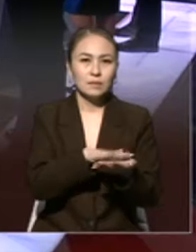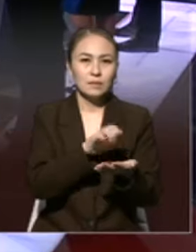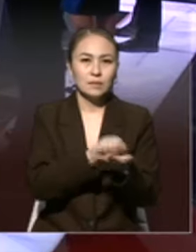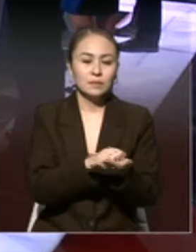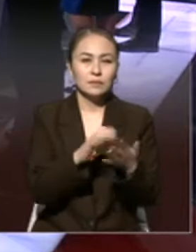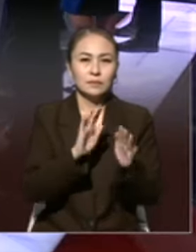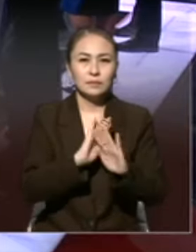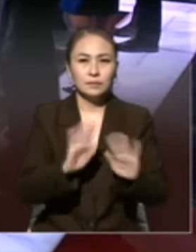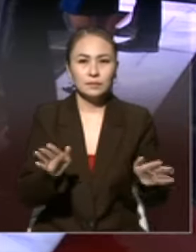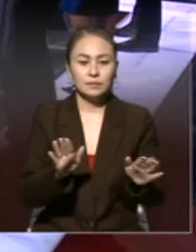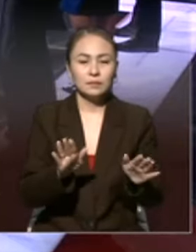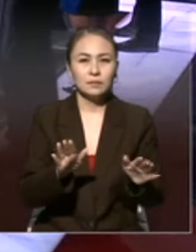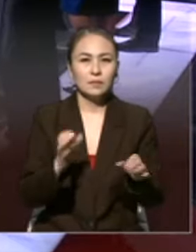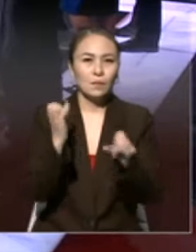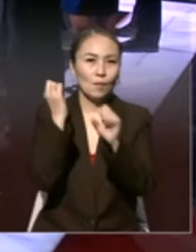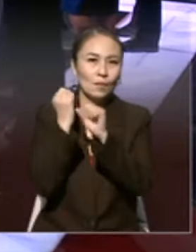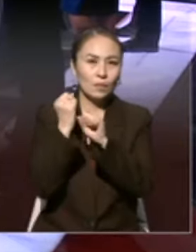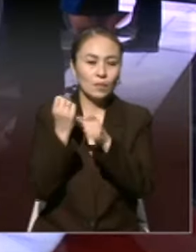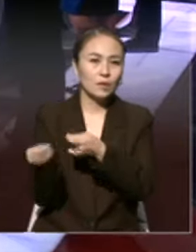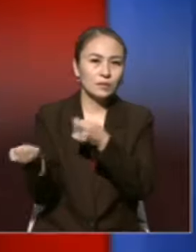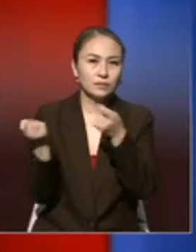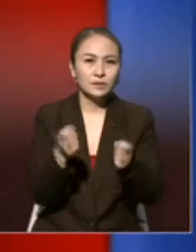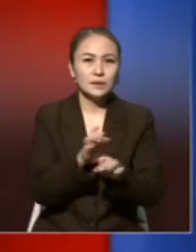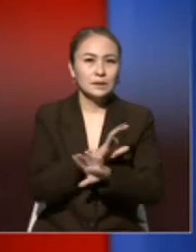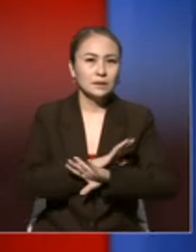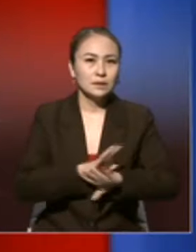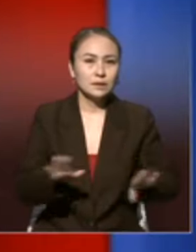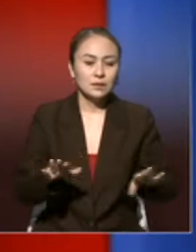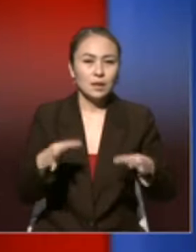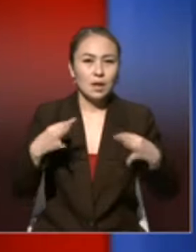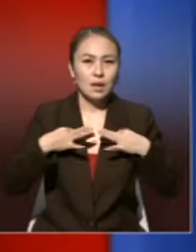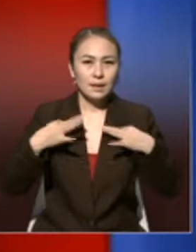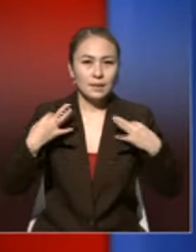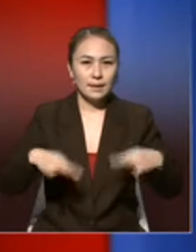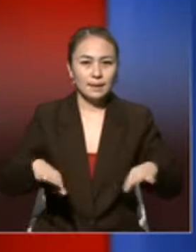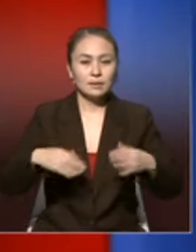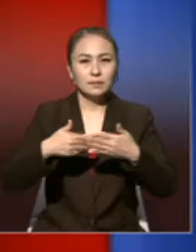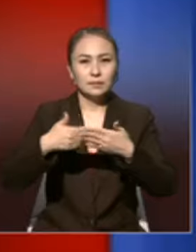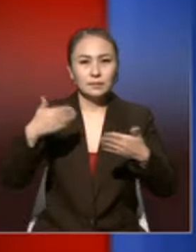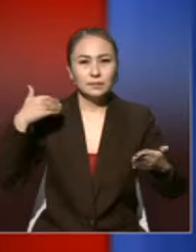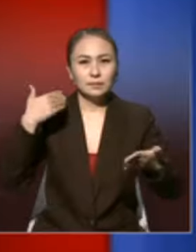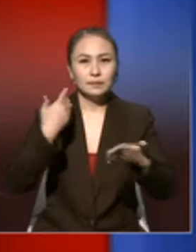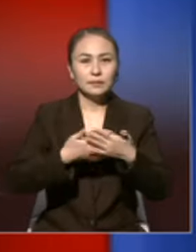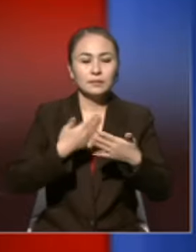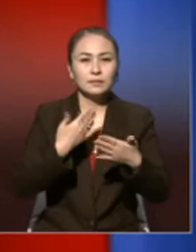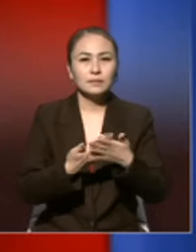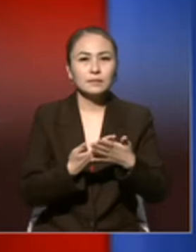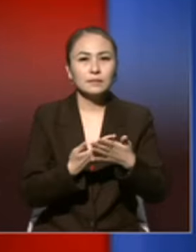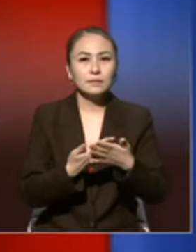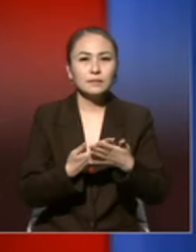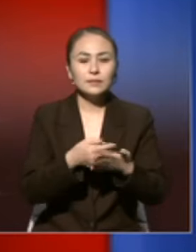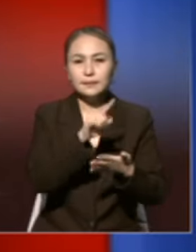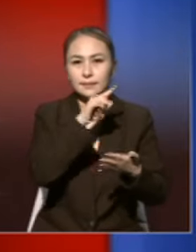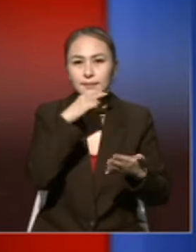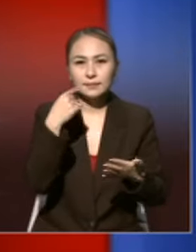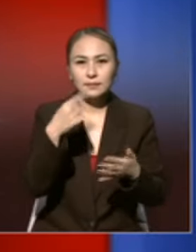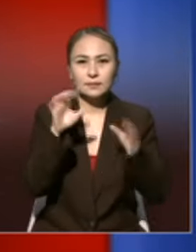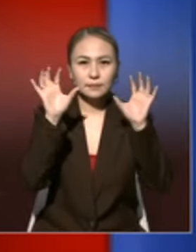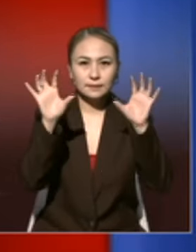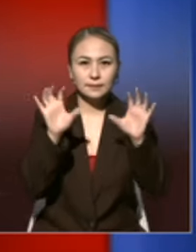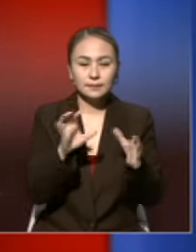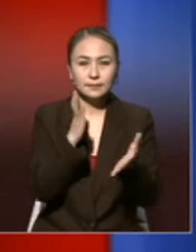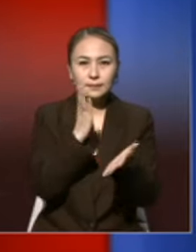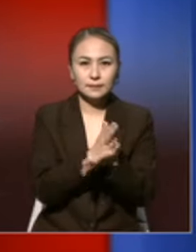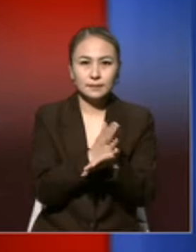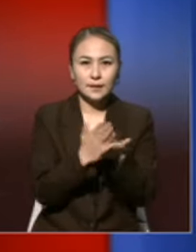мысалға жаңағындай қаппен әкеп қапшылап жүрген емес. Оны алдын ала, мысалға, егер де мысалға міне қараңыздаш, Ресей Федерациясында заң бар.